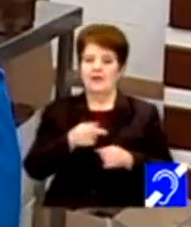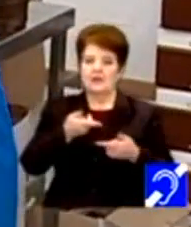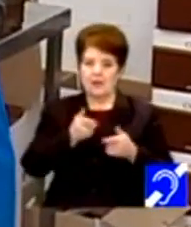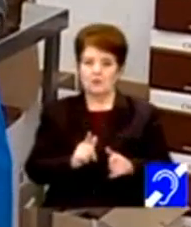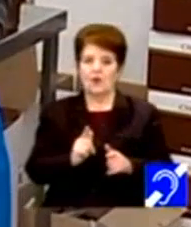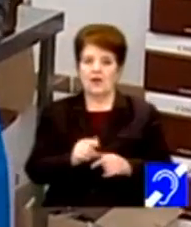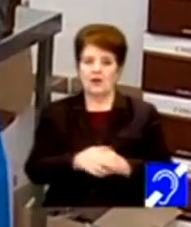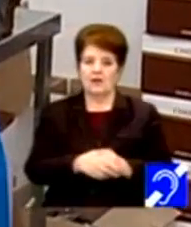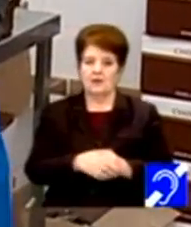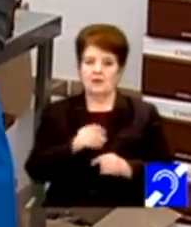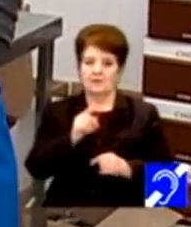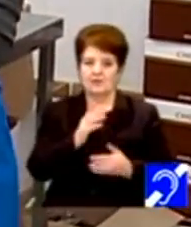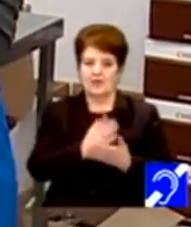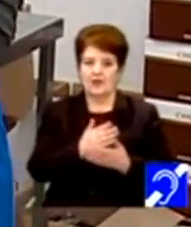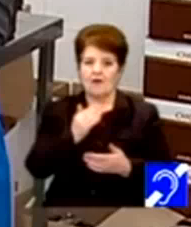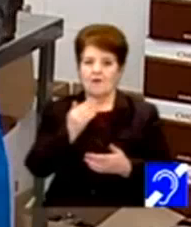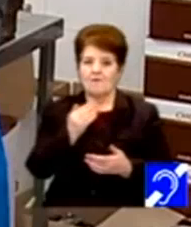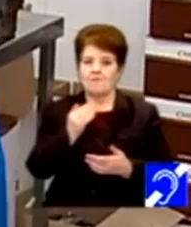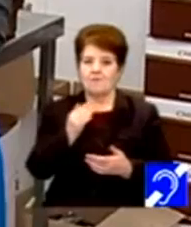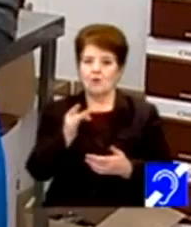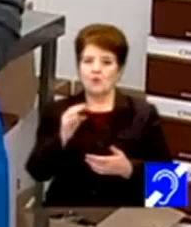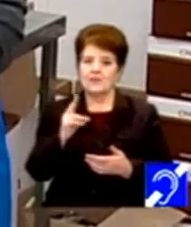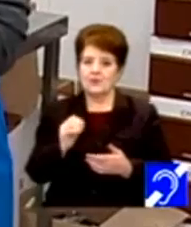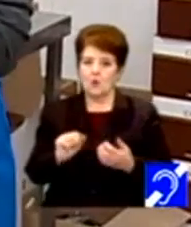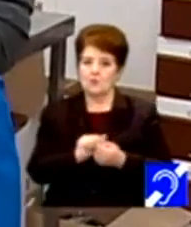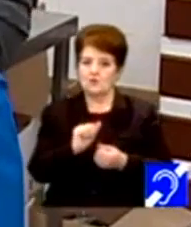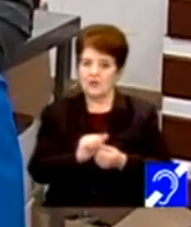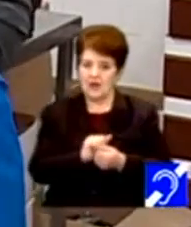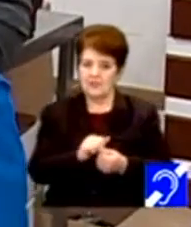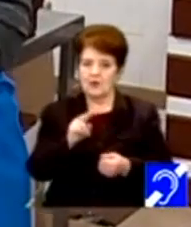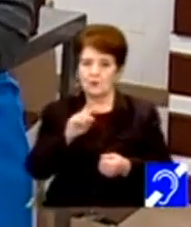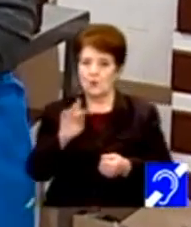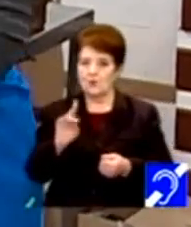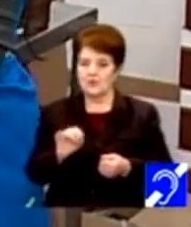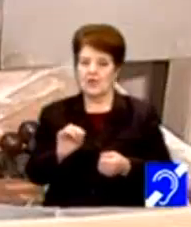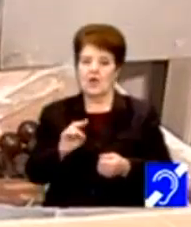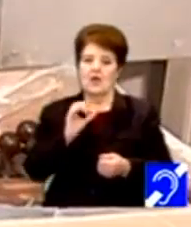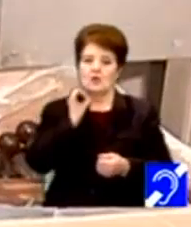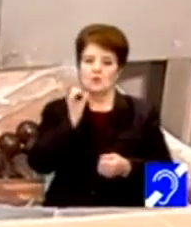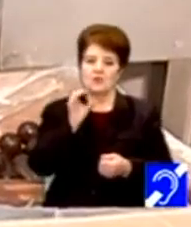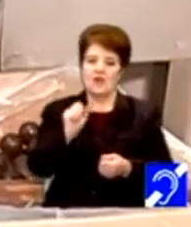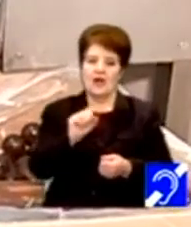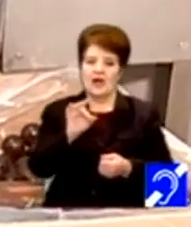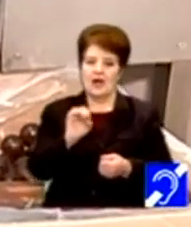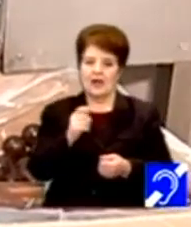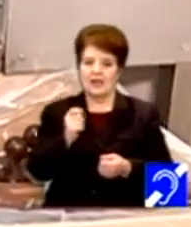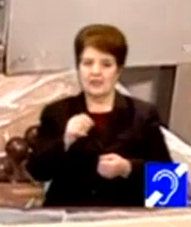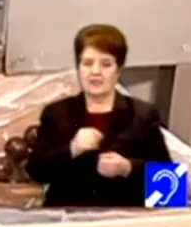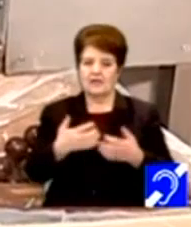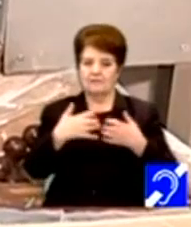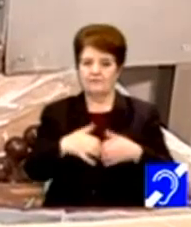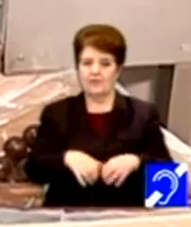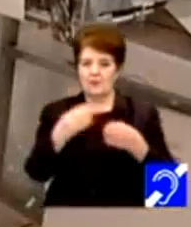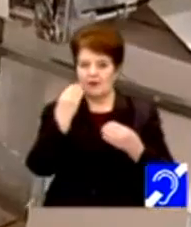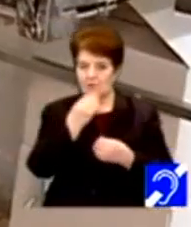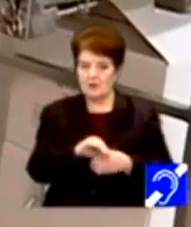de asemenea pline cu fructe uscate. Aici avem un mix din prune, caise, nuci și arahide. Cu ajutorul utilajelor